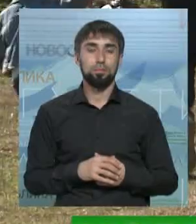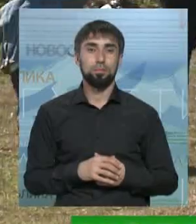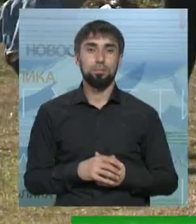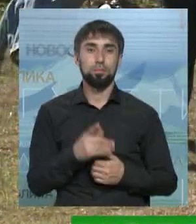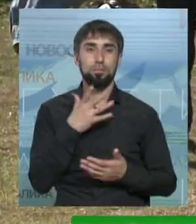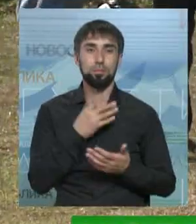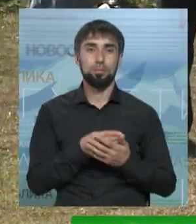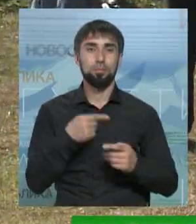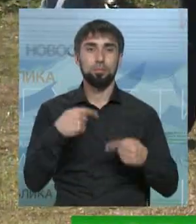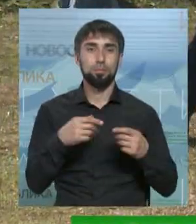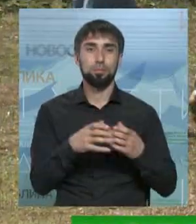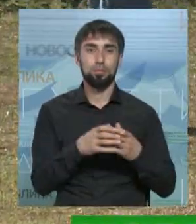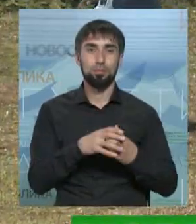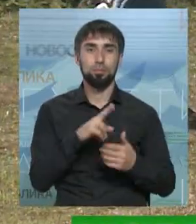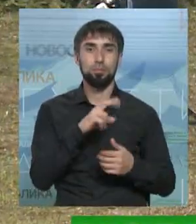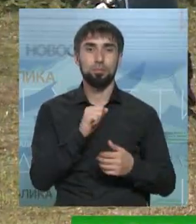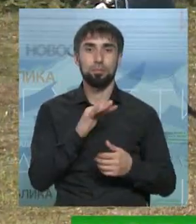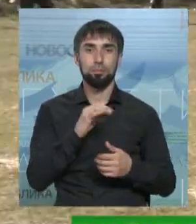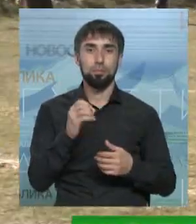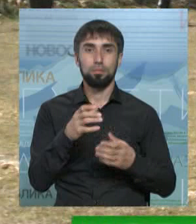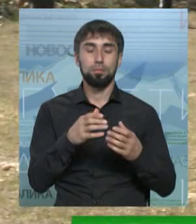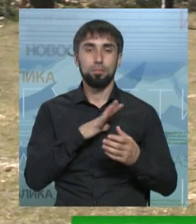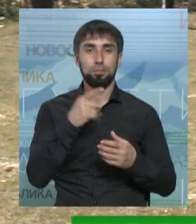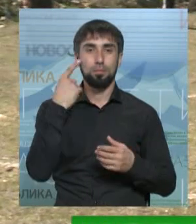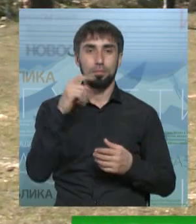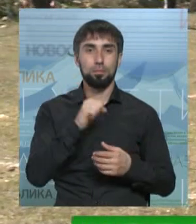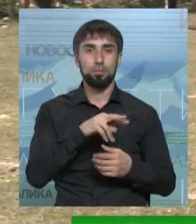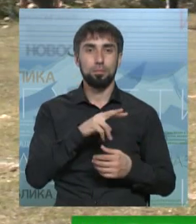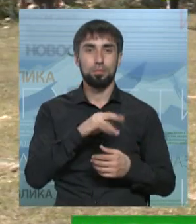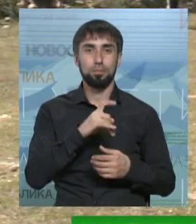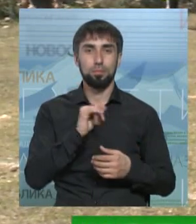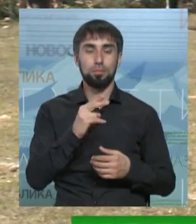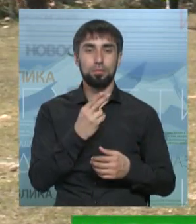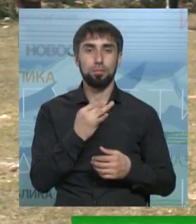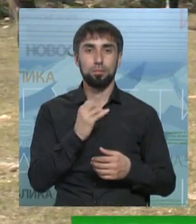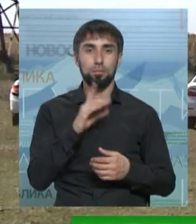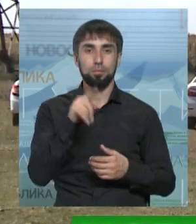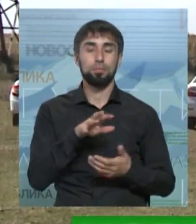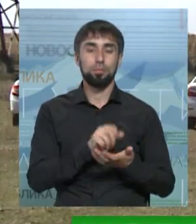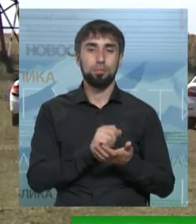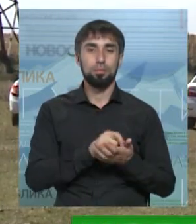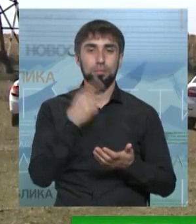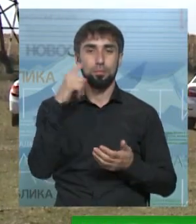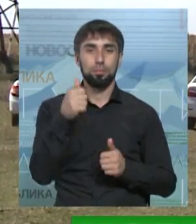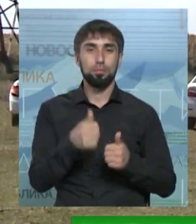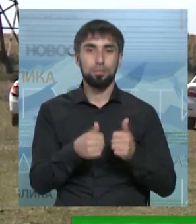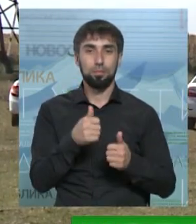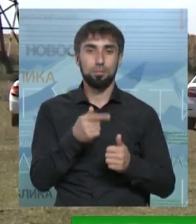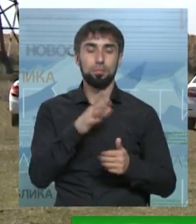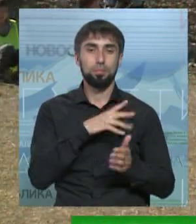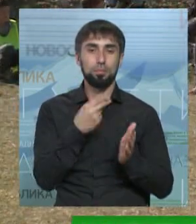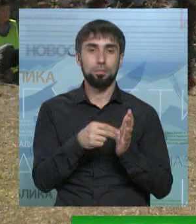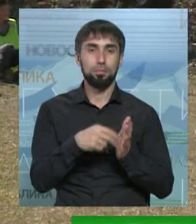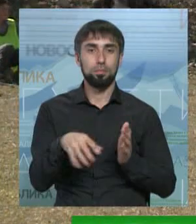Свою футбольную команду в селении Дачное создали благодаря инициативе Алисхана Цицкиева. Он и занимается организацией турнира. Закупили